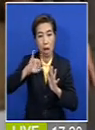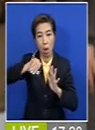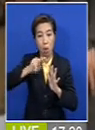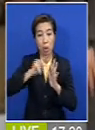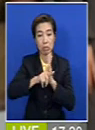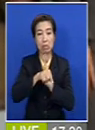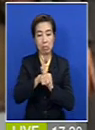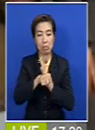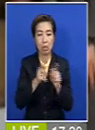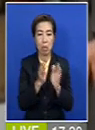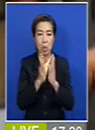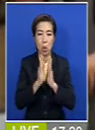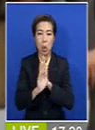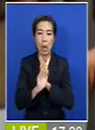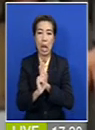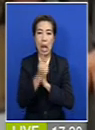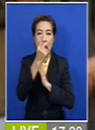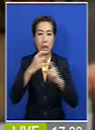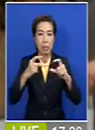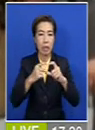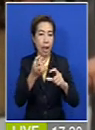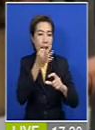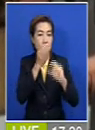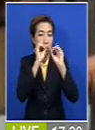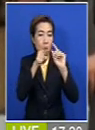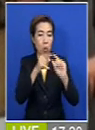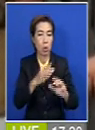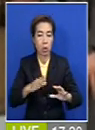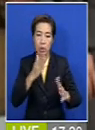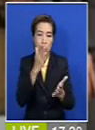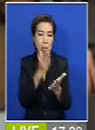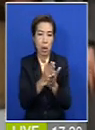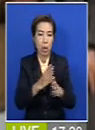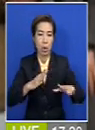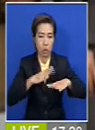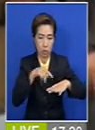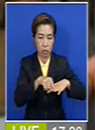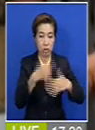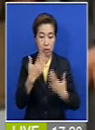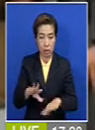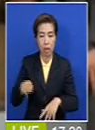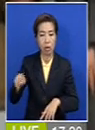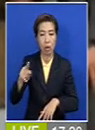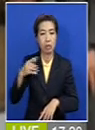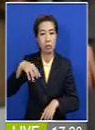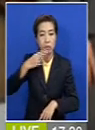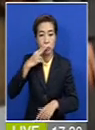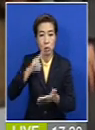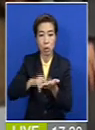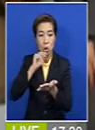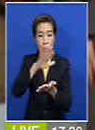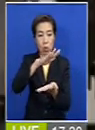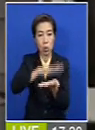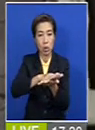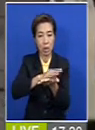ที่มีคำสั่งพักใบอนุญาตไปแล้วทางครุสภาก็จะมีหนังสือแจ้งไปถึงผู้อำนวยการโรงเรียนสวนกุหลาบค่ะแจ้งไป